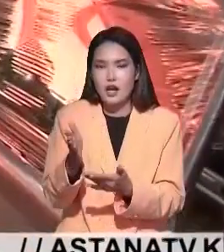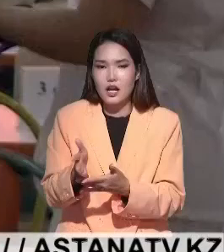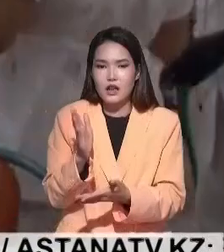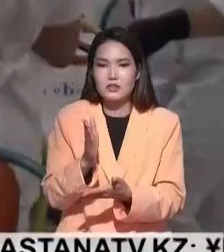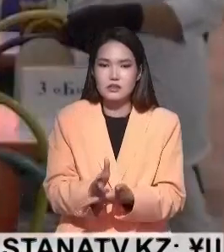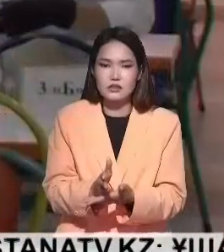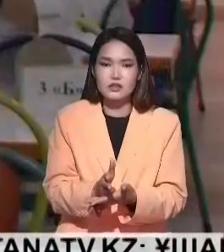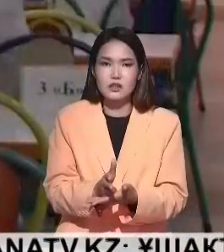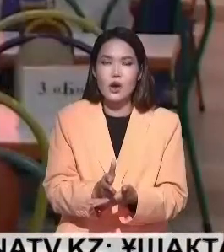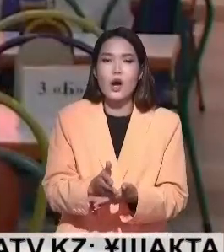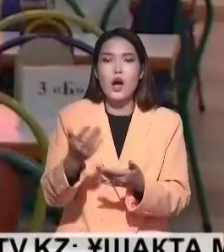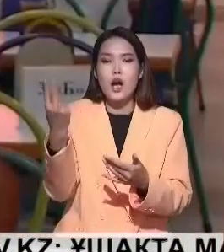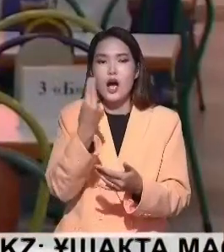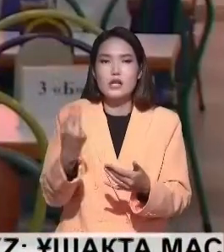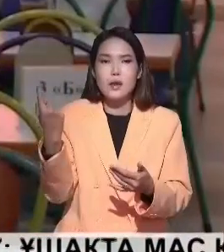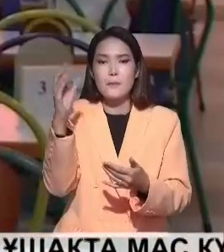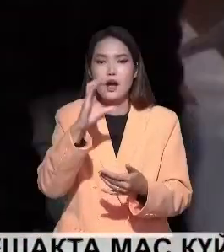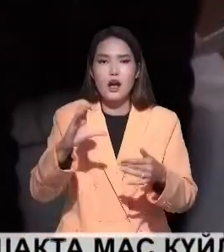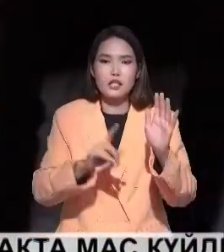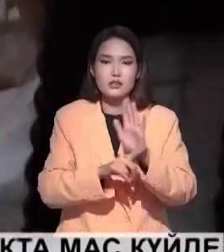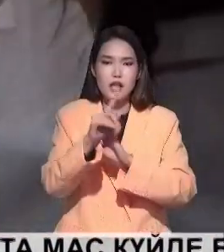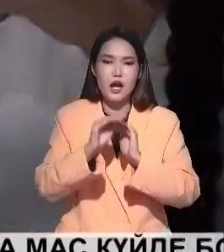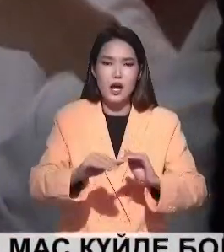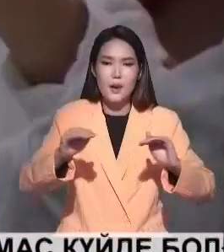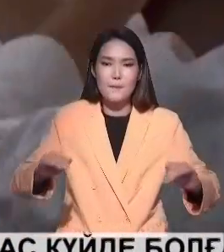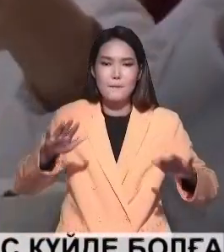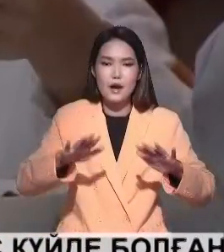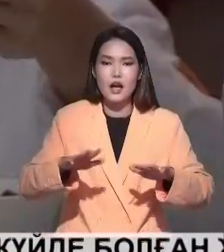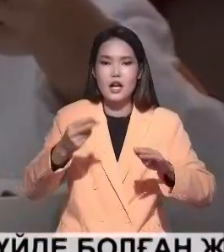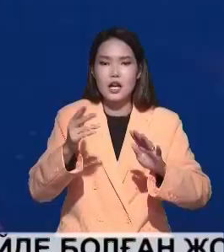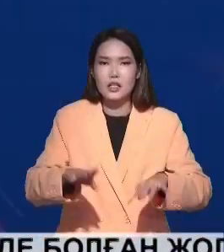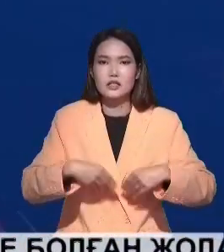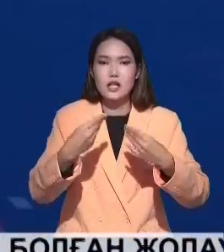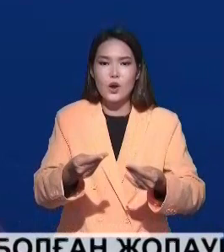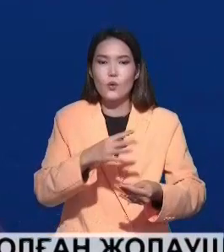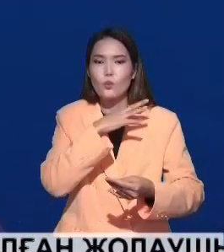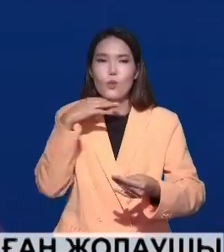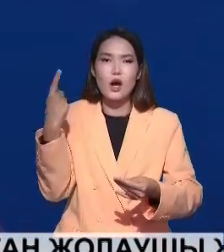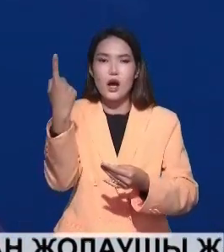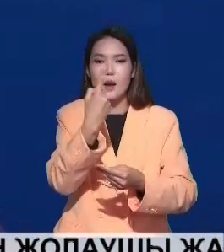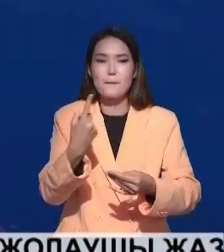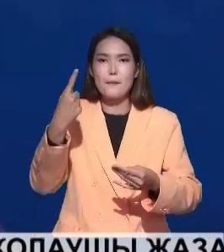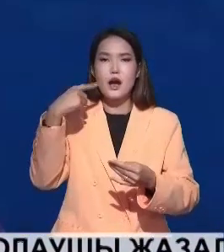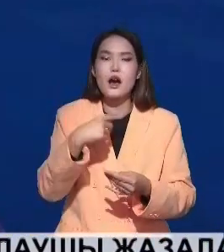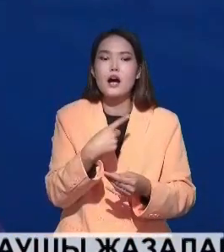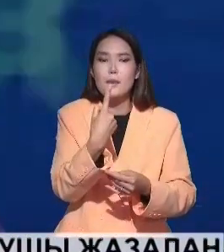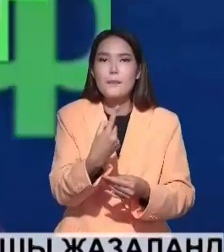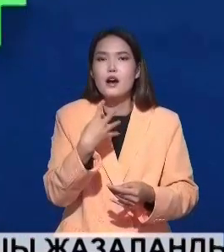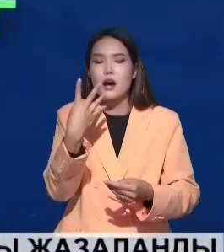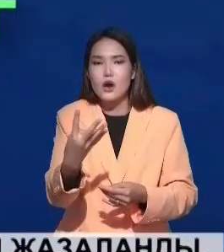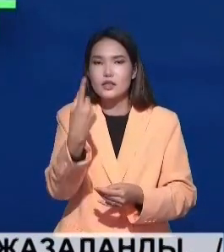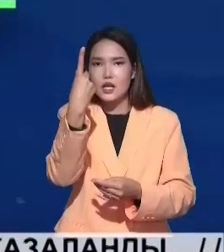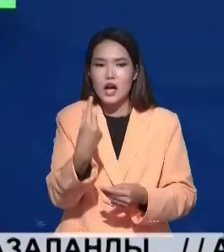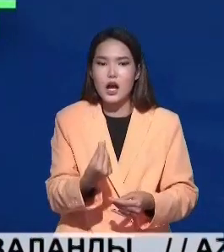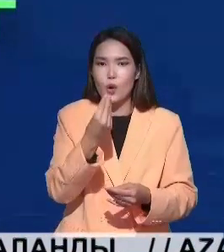выходы. Астанада 1-ші қыркүйектен бастап балалар асына бөлінетін ақша көбейді. 1-ші 4-ші сынып оқушыларына бір күндік тағам